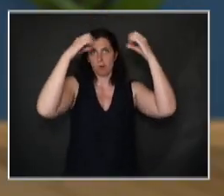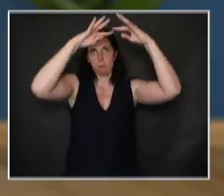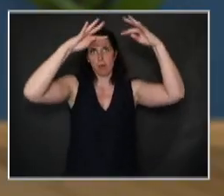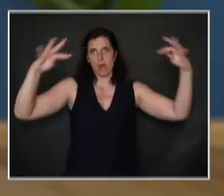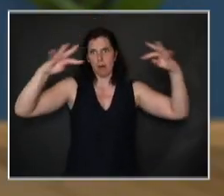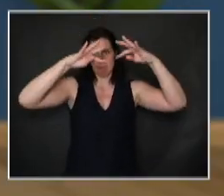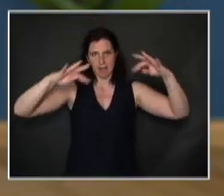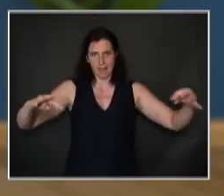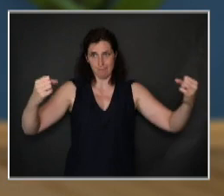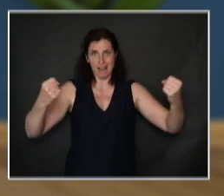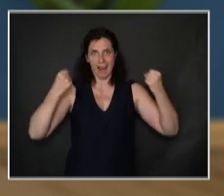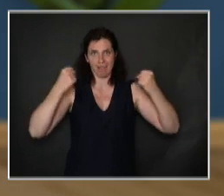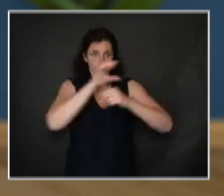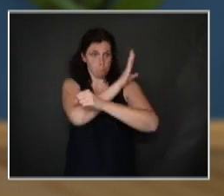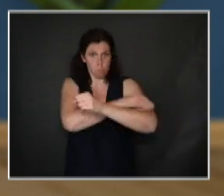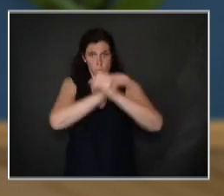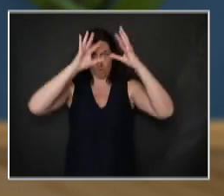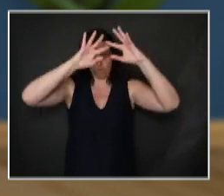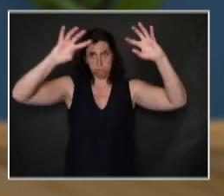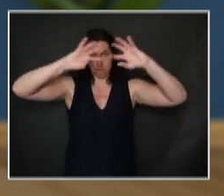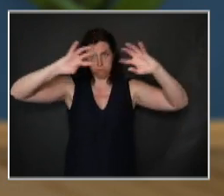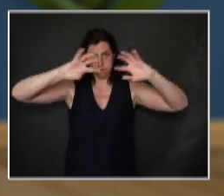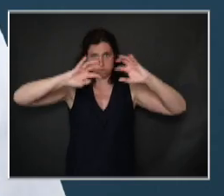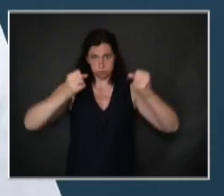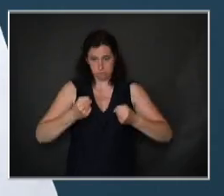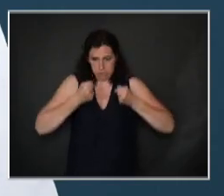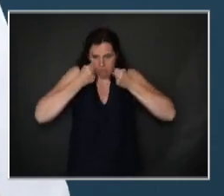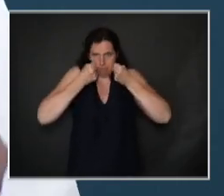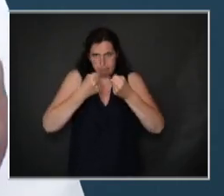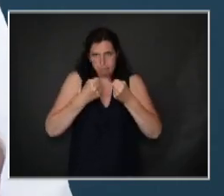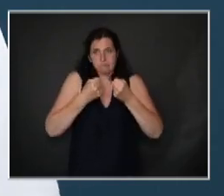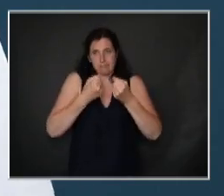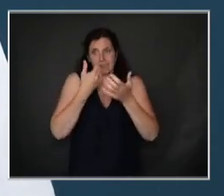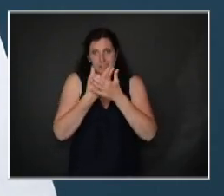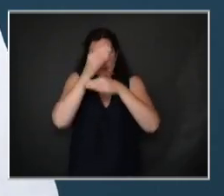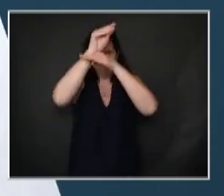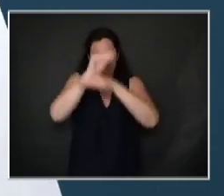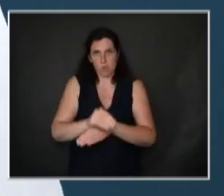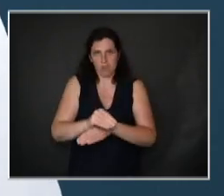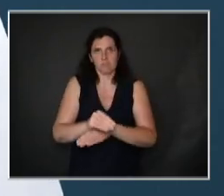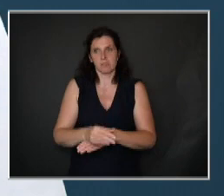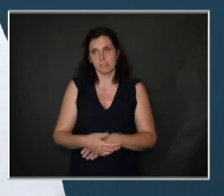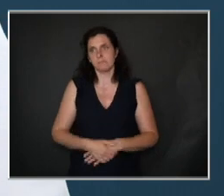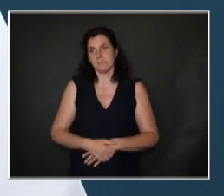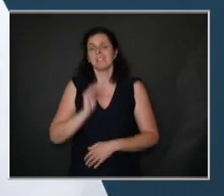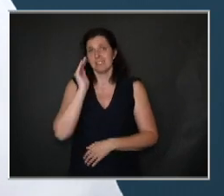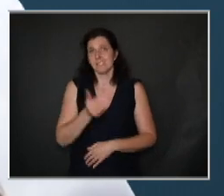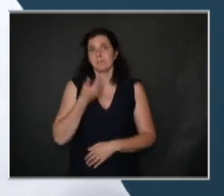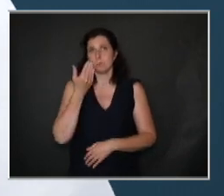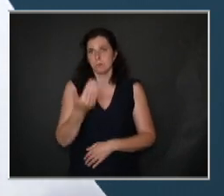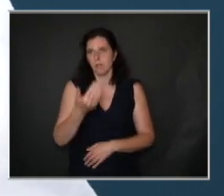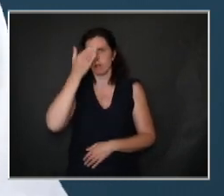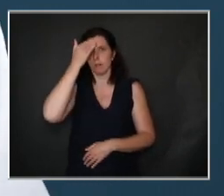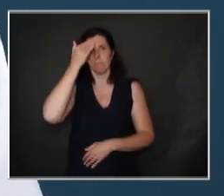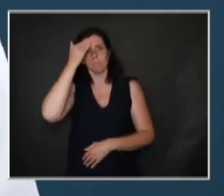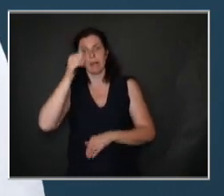dessus. Les câbles, c'est les muscles, c'est notre musculature qui va faire en sorte qu'on va protéger la colonne vertébrale. C'est pour ça que quand on a plus